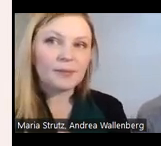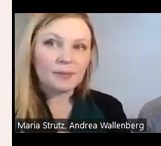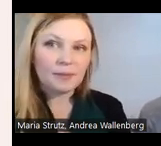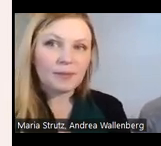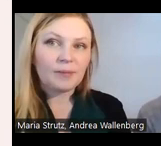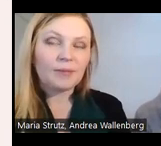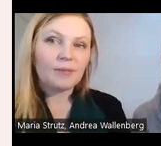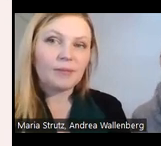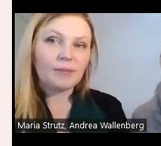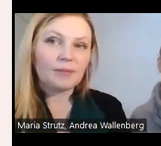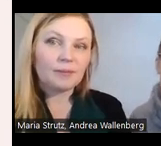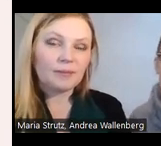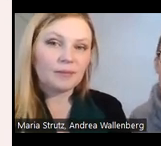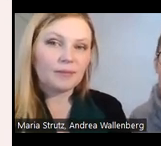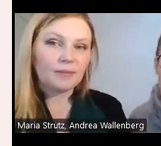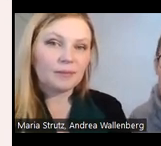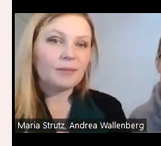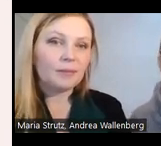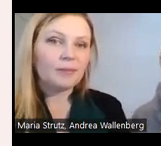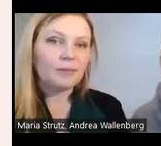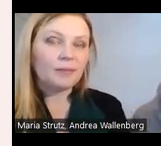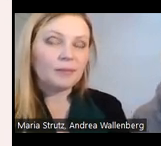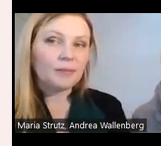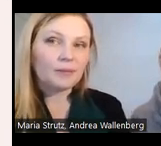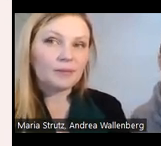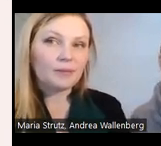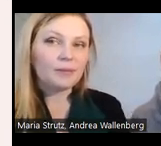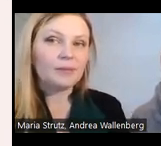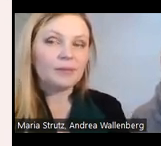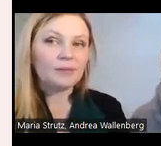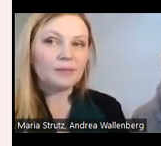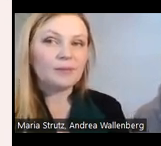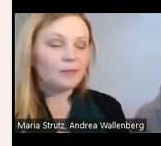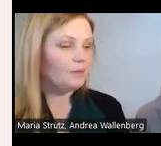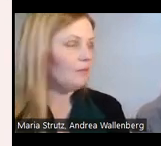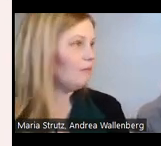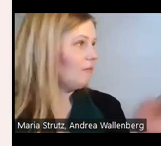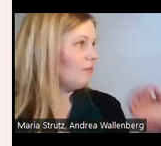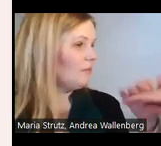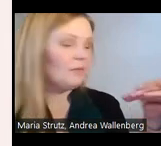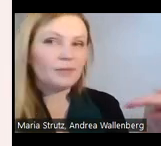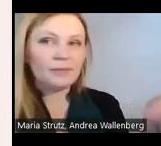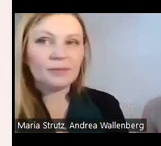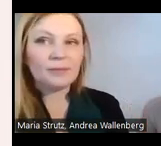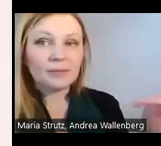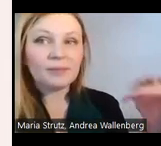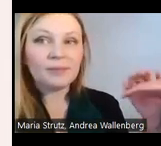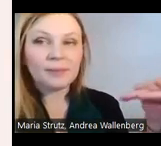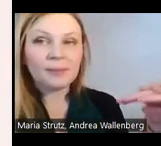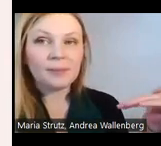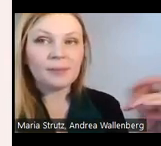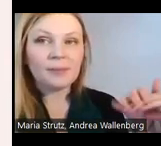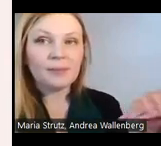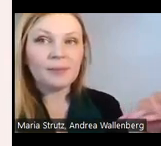barnet, och då kan man faktiskt upprepa tecknena igen, för då kan man göra det taktilt på barnet. Om man pratar om en katt, då kan man